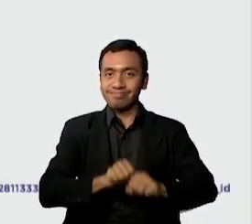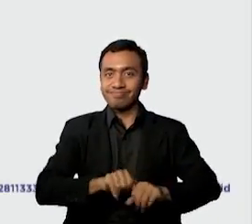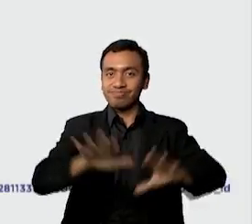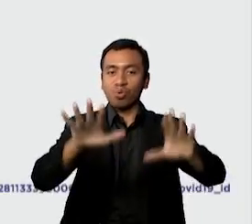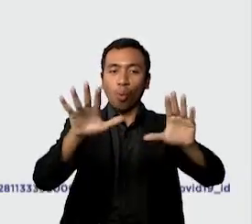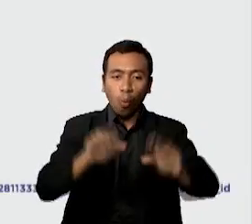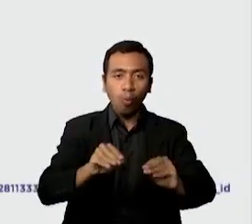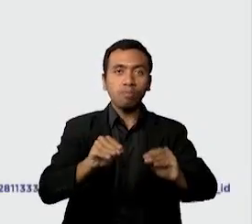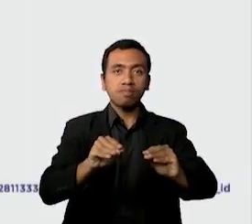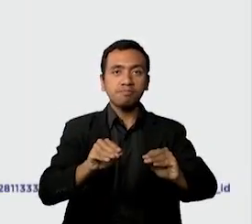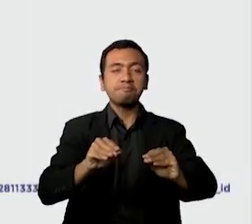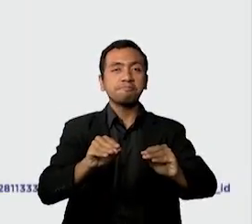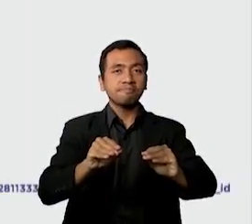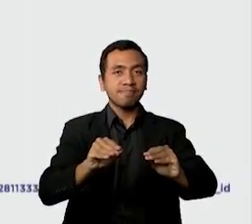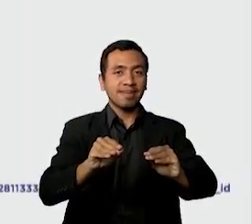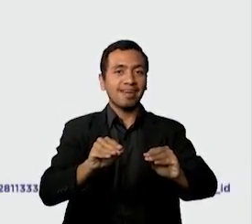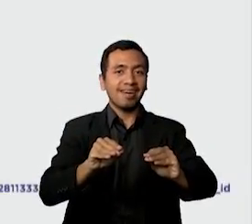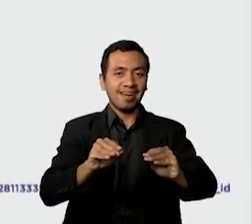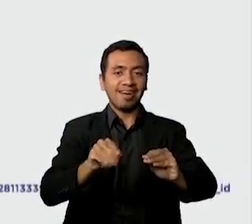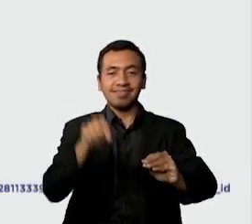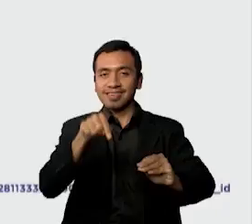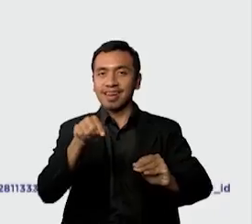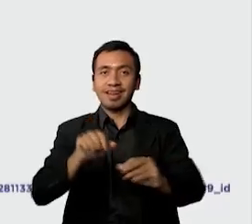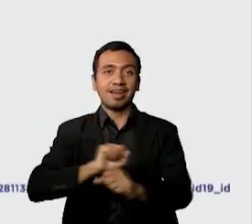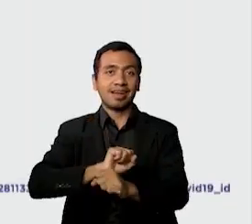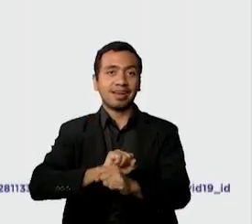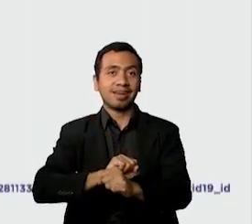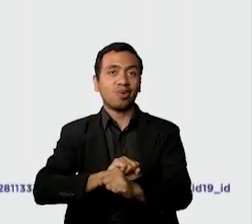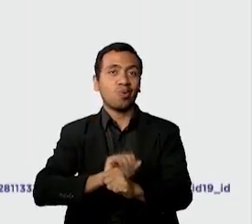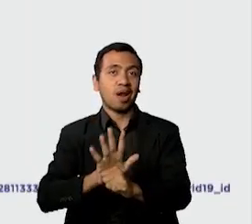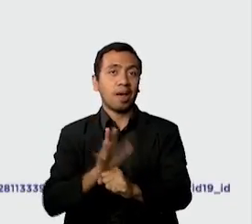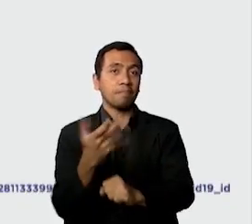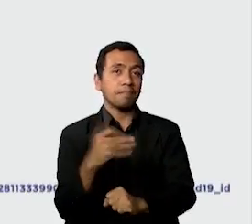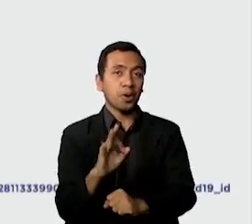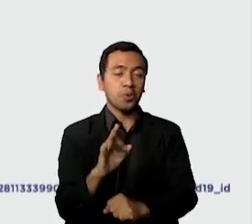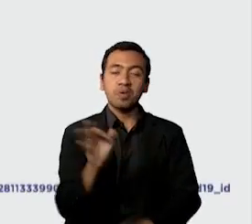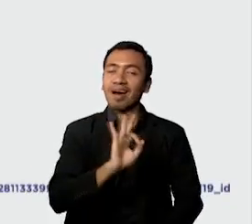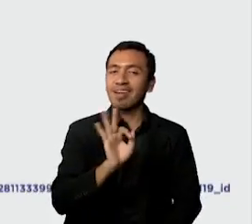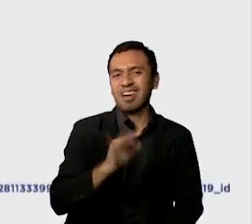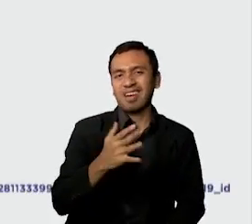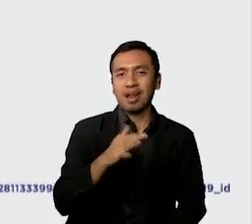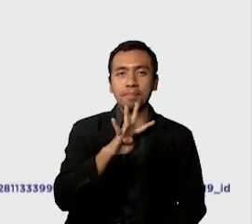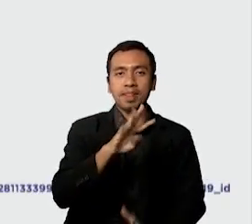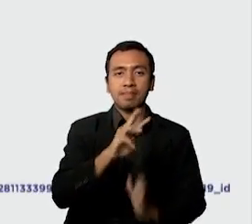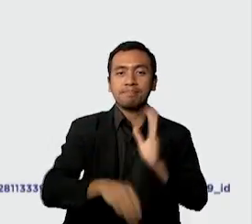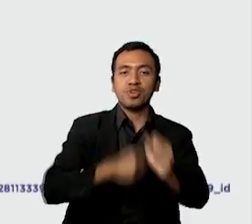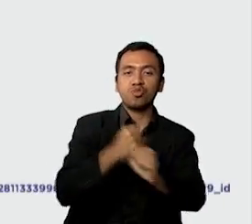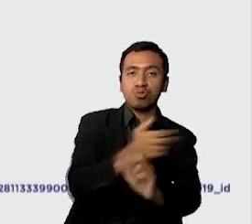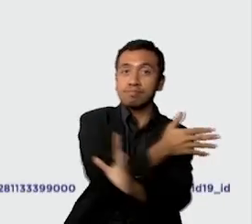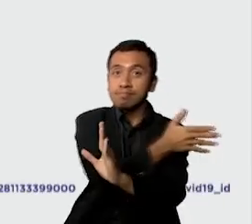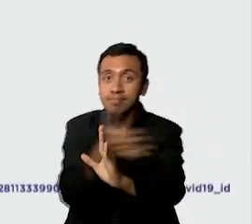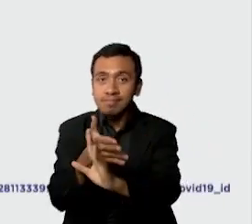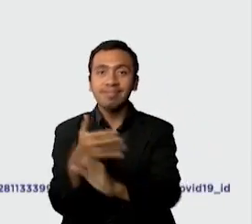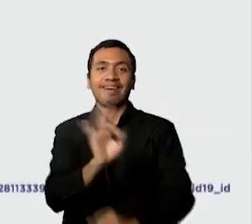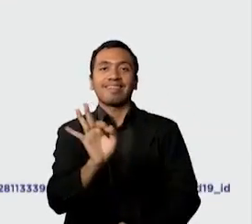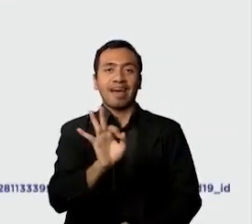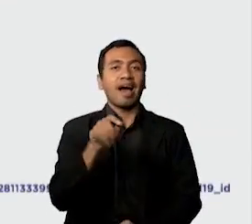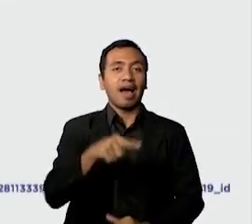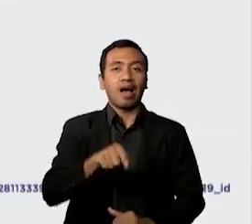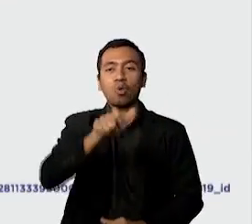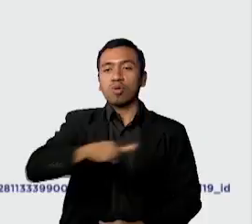ada di wilayahnya sehingga tidak ditemukan kasus COVID-19 baru dalam waktu 4 minggu dan angka kesembuhan mencapai